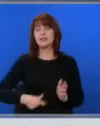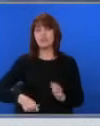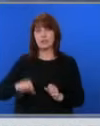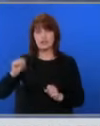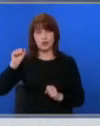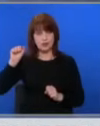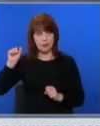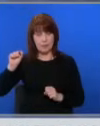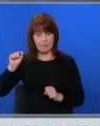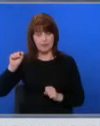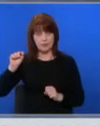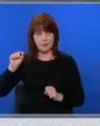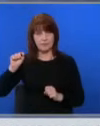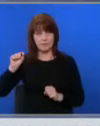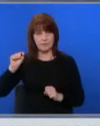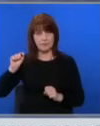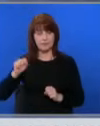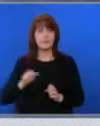партии.